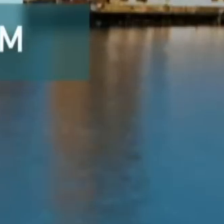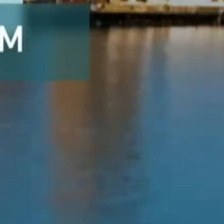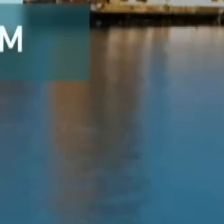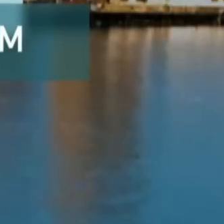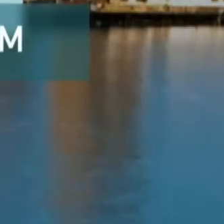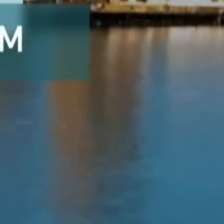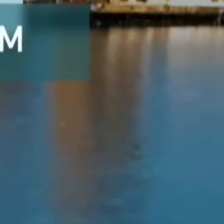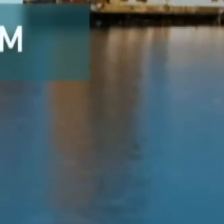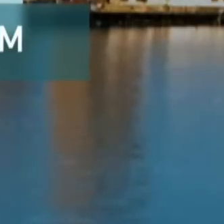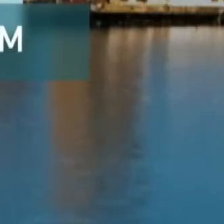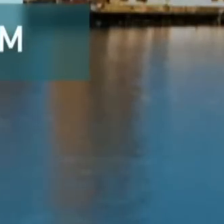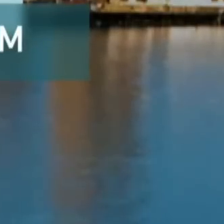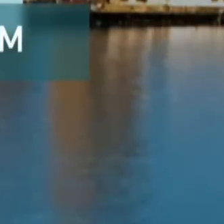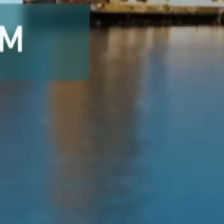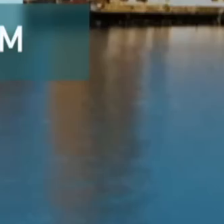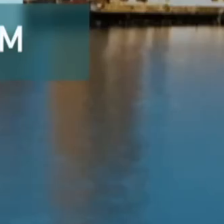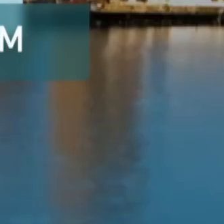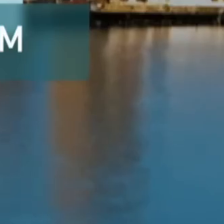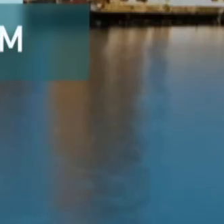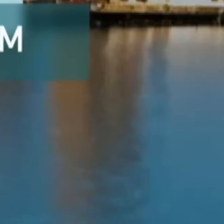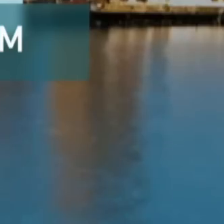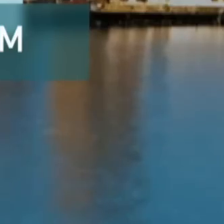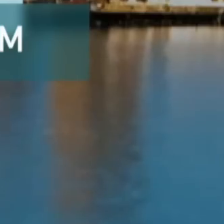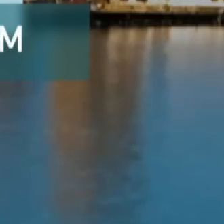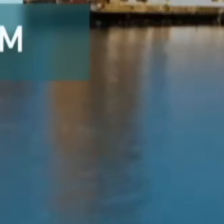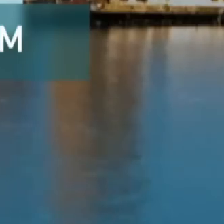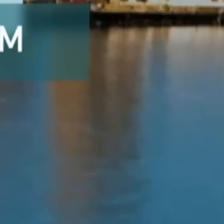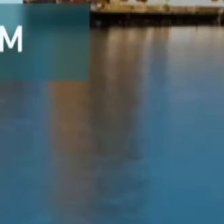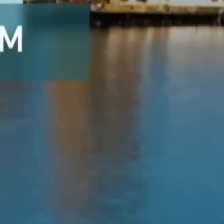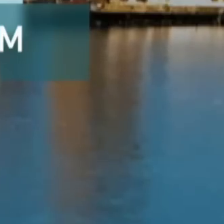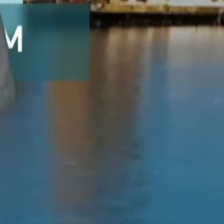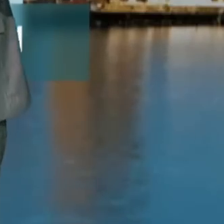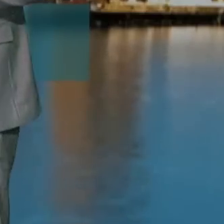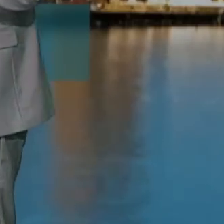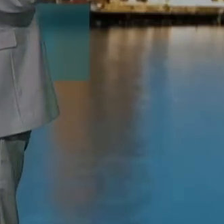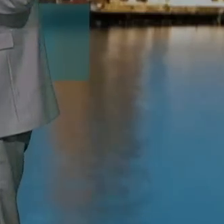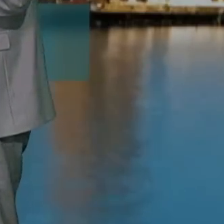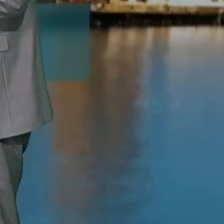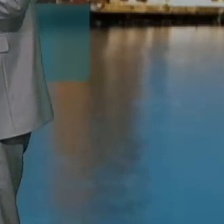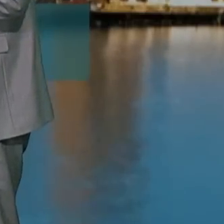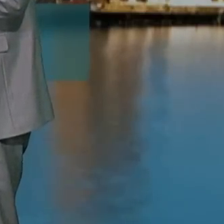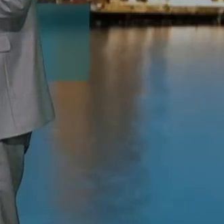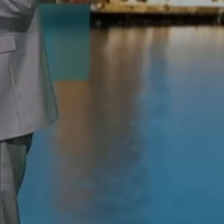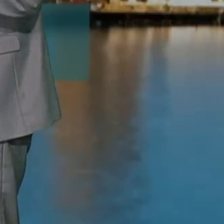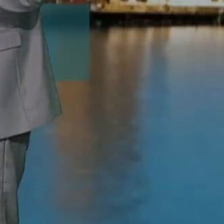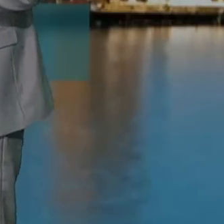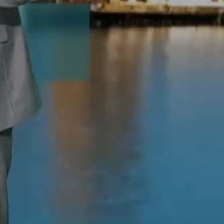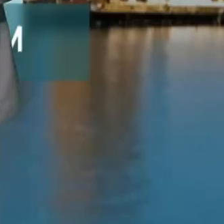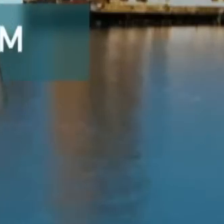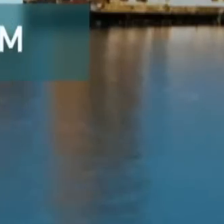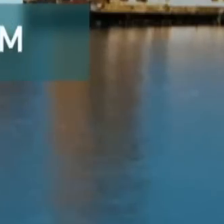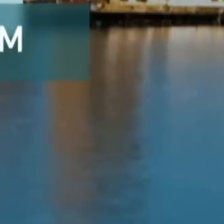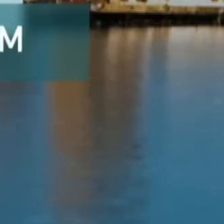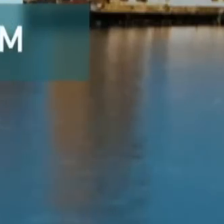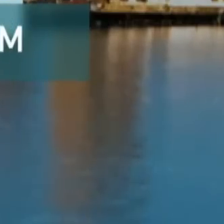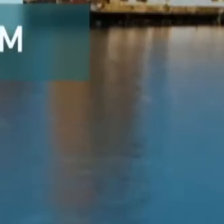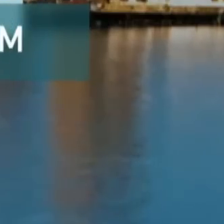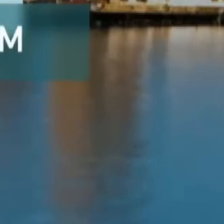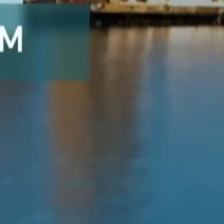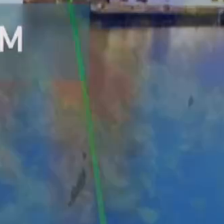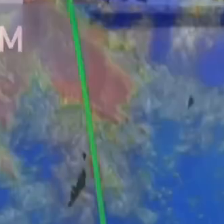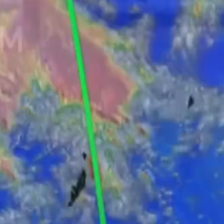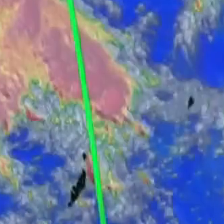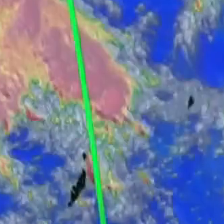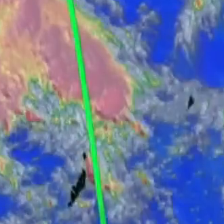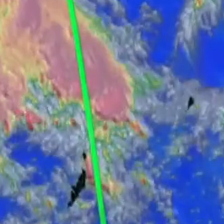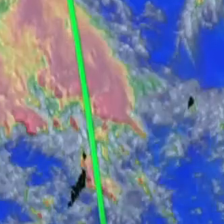2 yung 43 degrees Celsius. Aasahan din po ang pagkunimlim ng kalangitan kahit mababa ang tsansa ng ulan hanggang gabi.